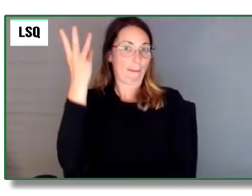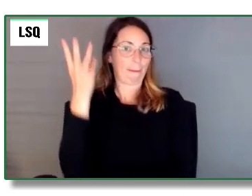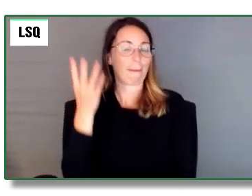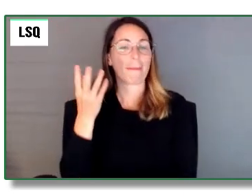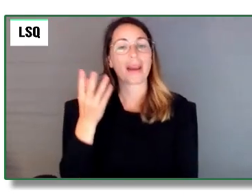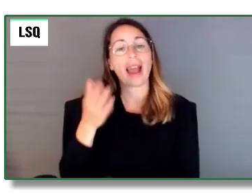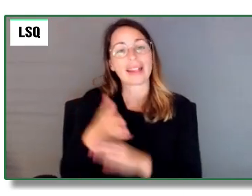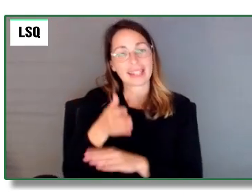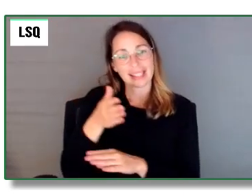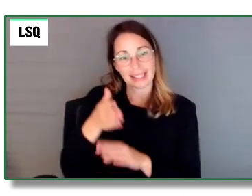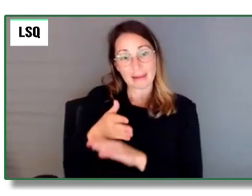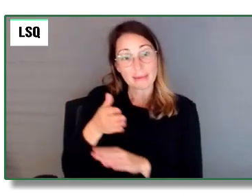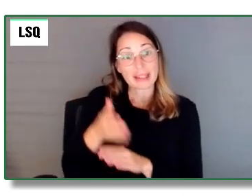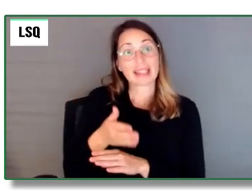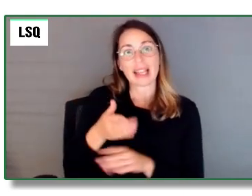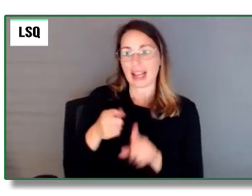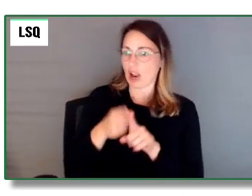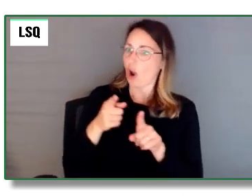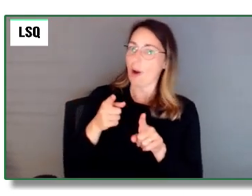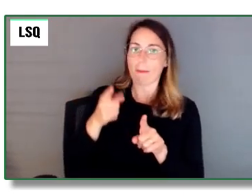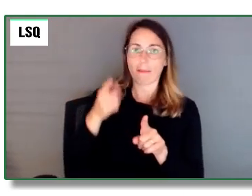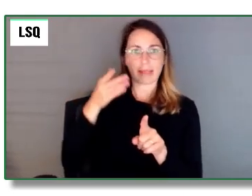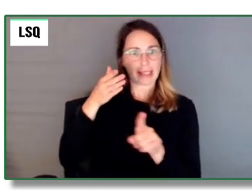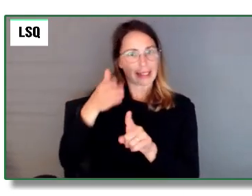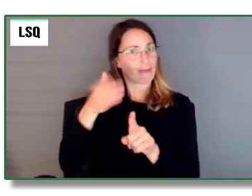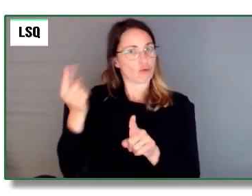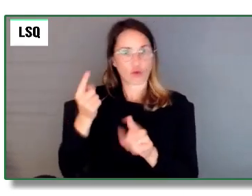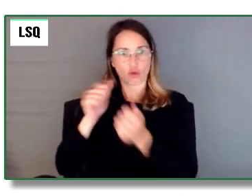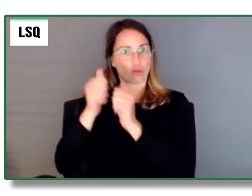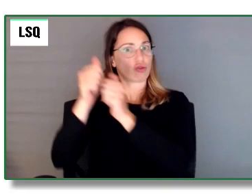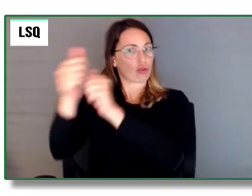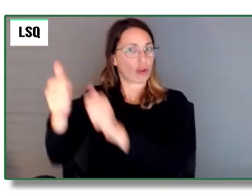l'accessibilité est une cible mouvante. On peut tous mieux faire.